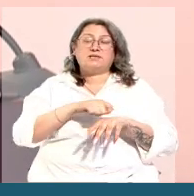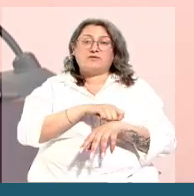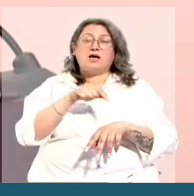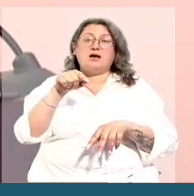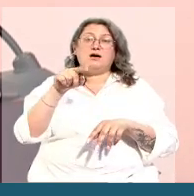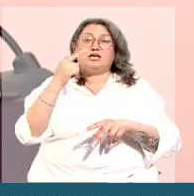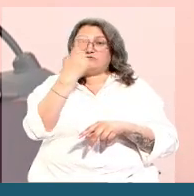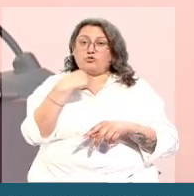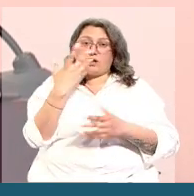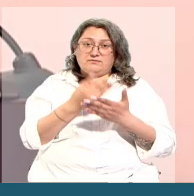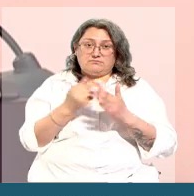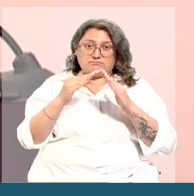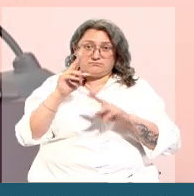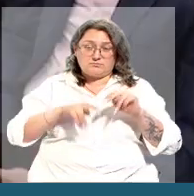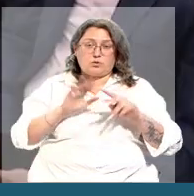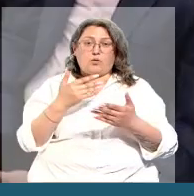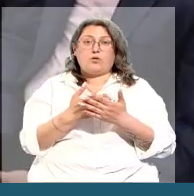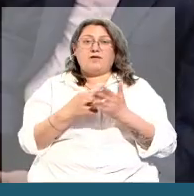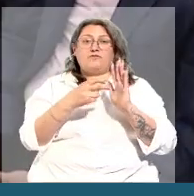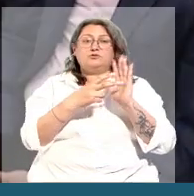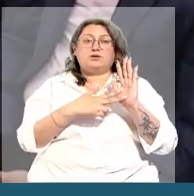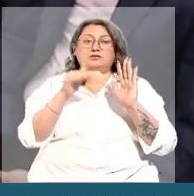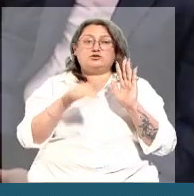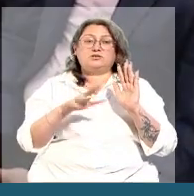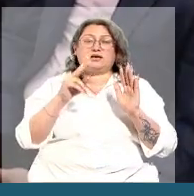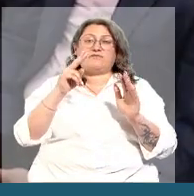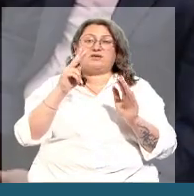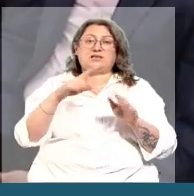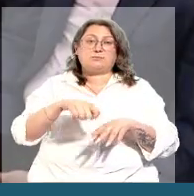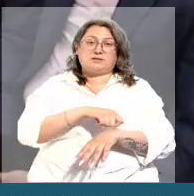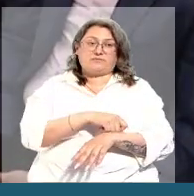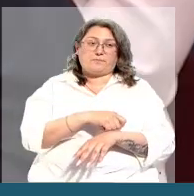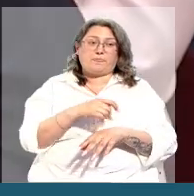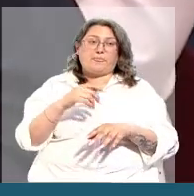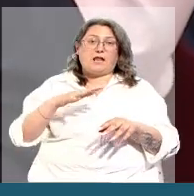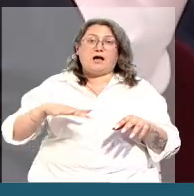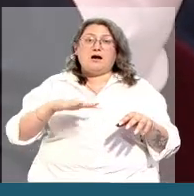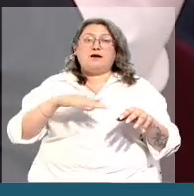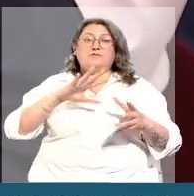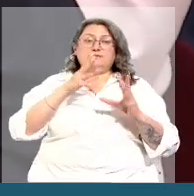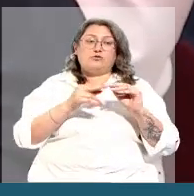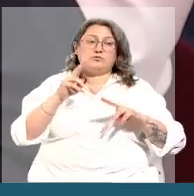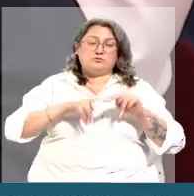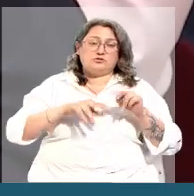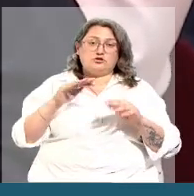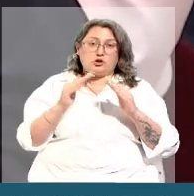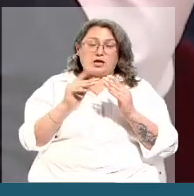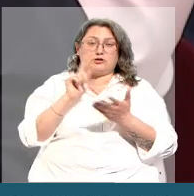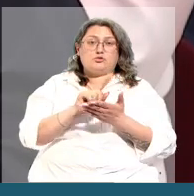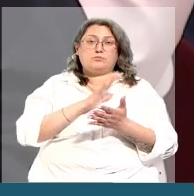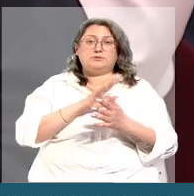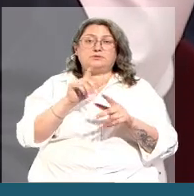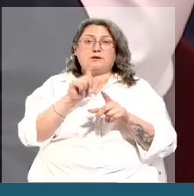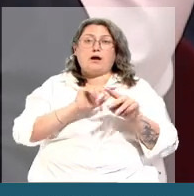мың шаршы метрді құрайды. Салынып жатқан барлық баспананың аумағы тиісті деңгейде абаттандырылып, инфрақұрылыммен